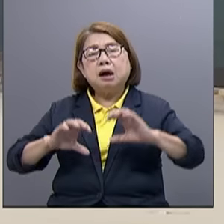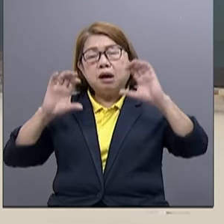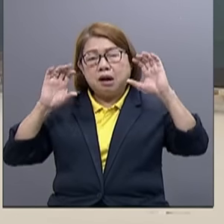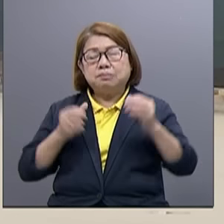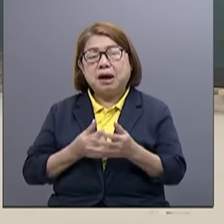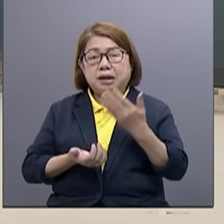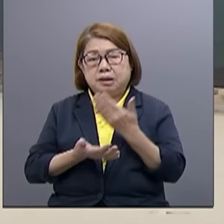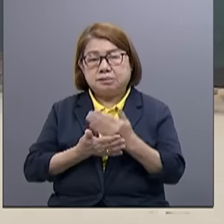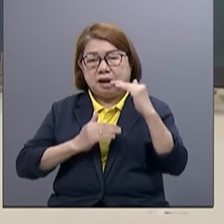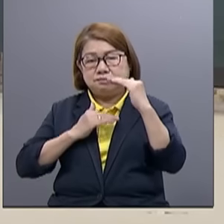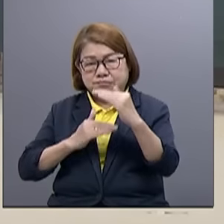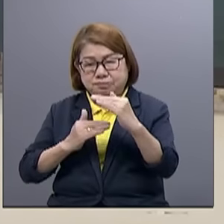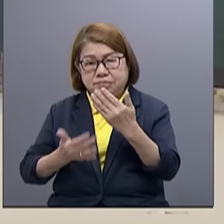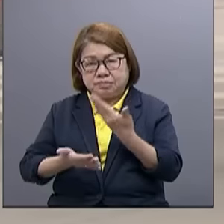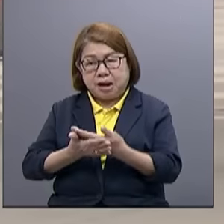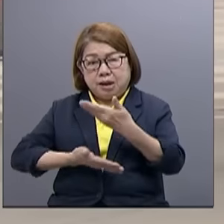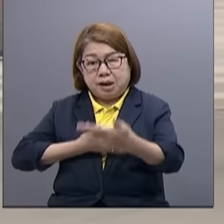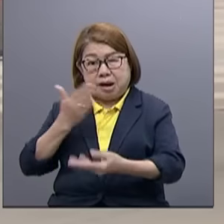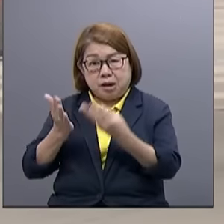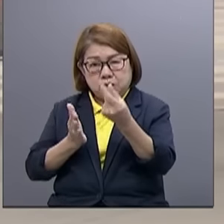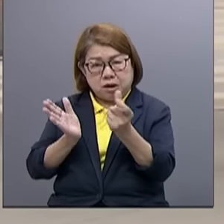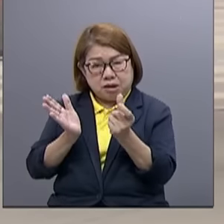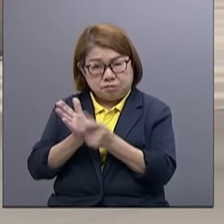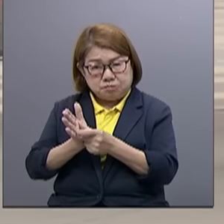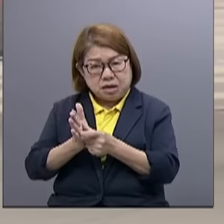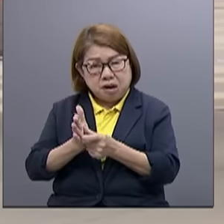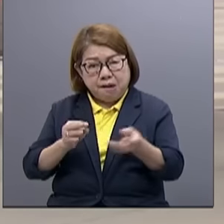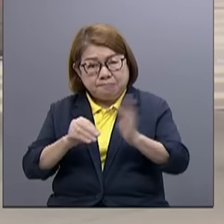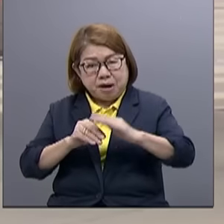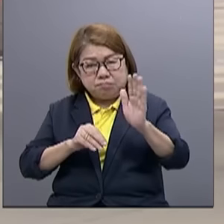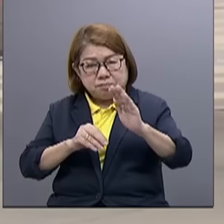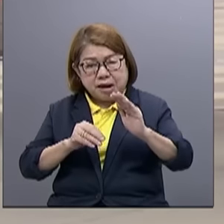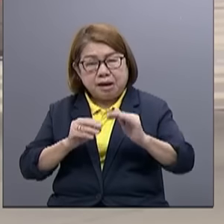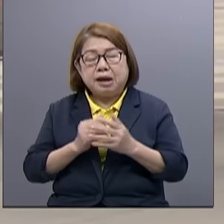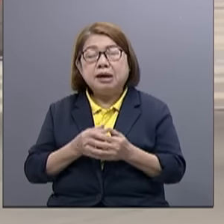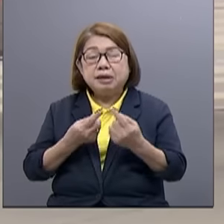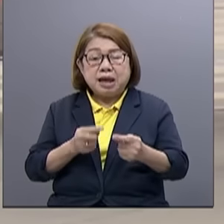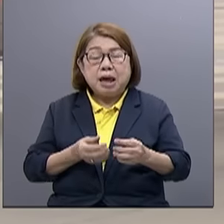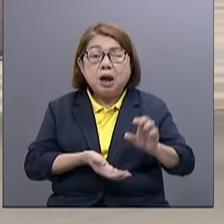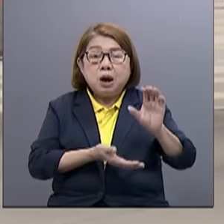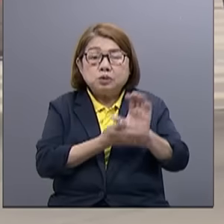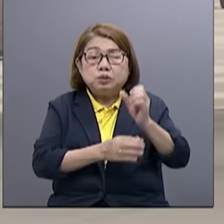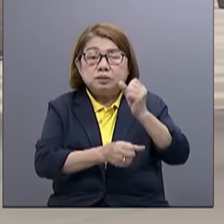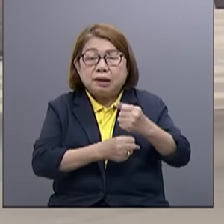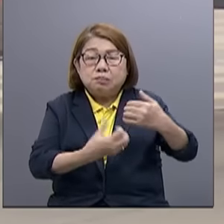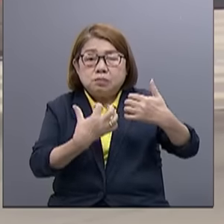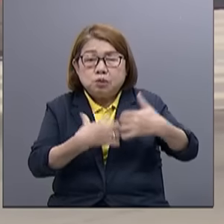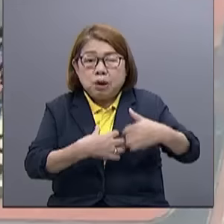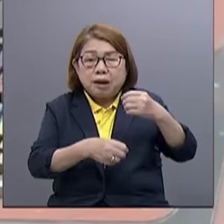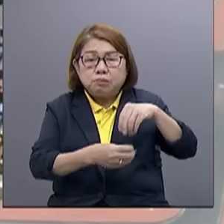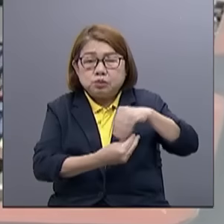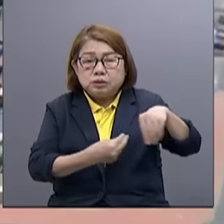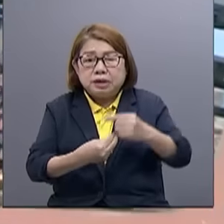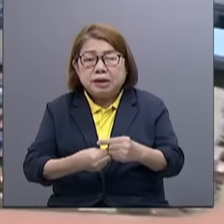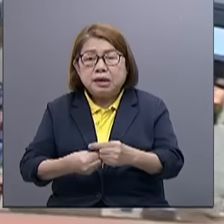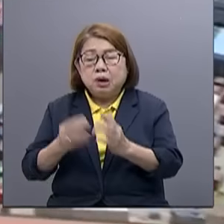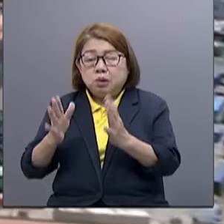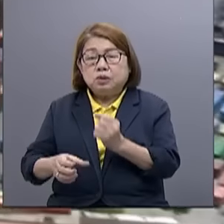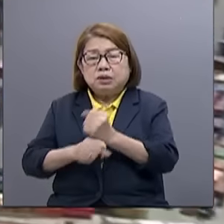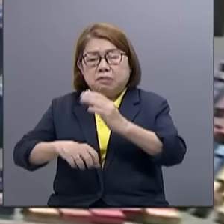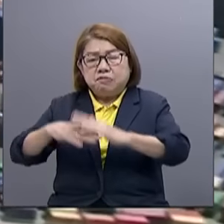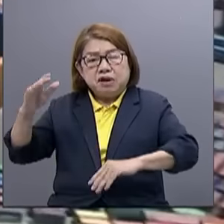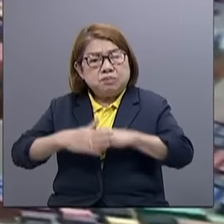ายแต่ไม่ได้บล็อกต้นทุนการประกอบการแรงงานก็ไม่ได้รับการสนับสนุนทักษะทำให้โอกาสในการพัฒนาสินค้า